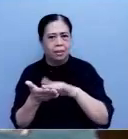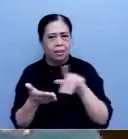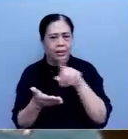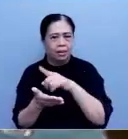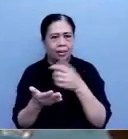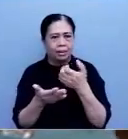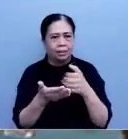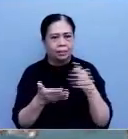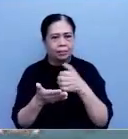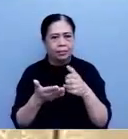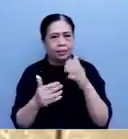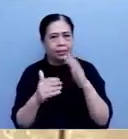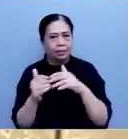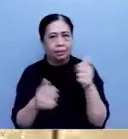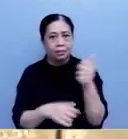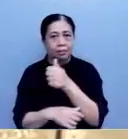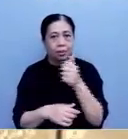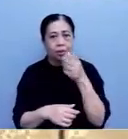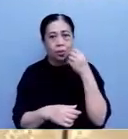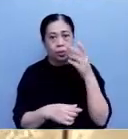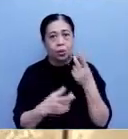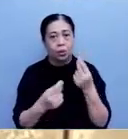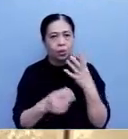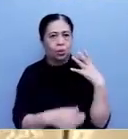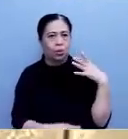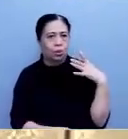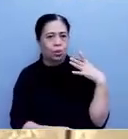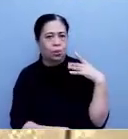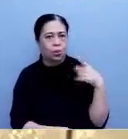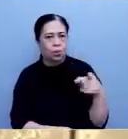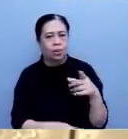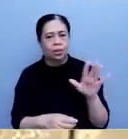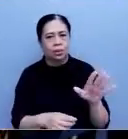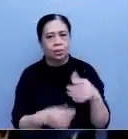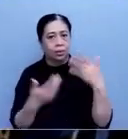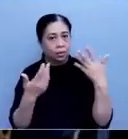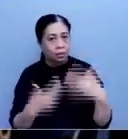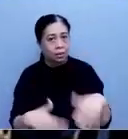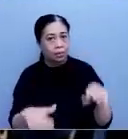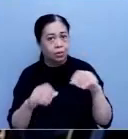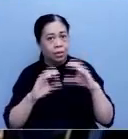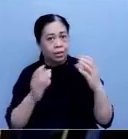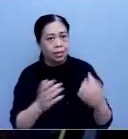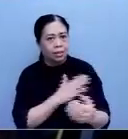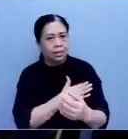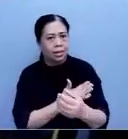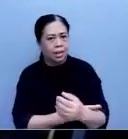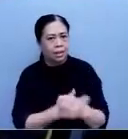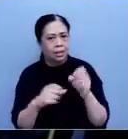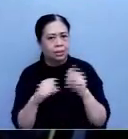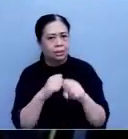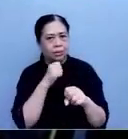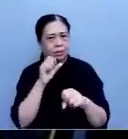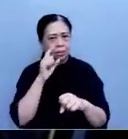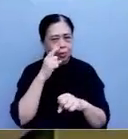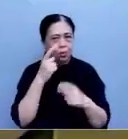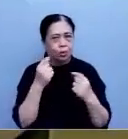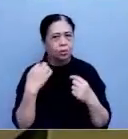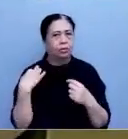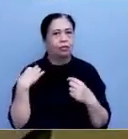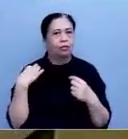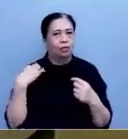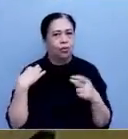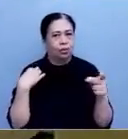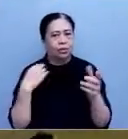bilihin. Imbis na mamasahe papauwi, inaantay na lang ni Nanay Agnes na matapos ang klase ng anak. Para di mainip, nag-volunteer na lang siya